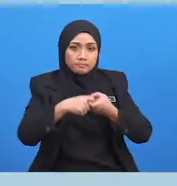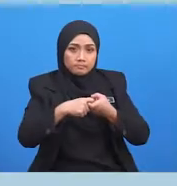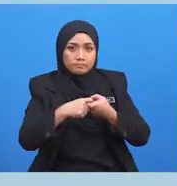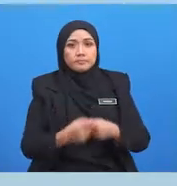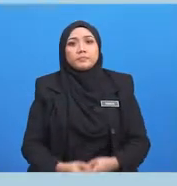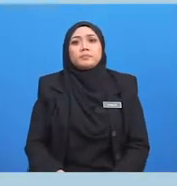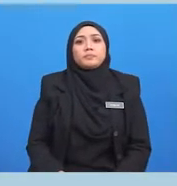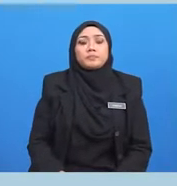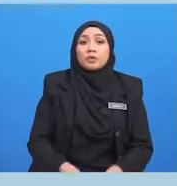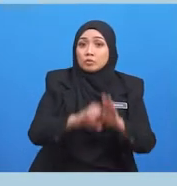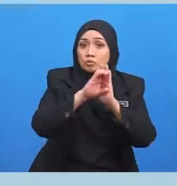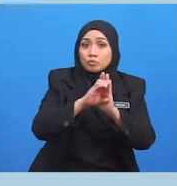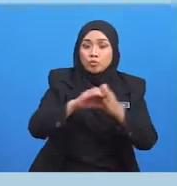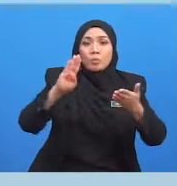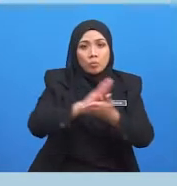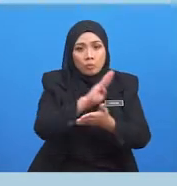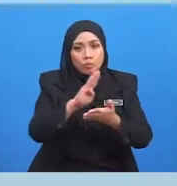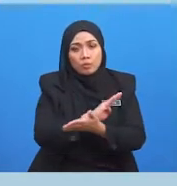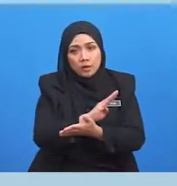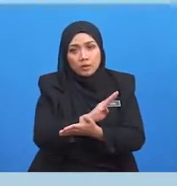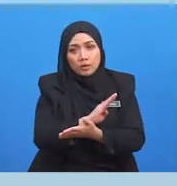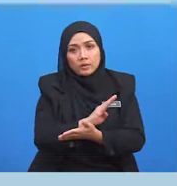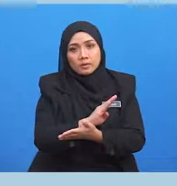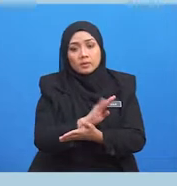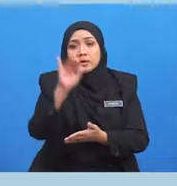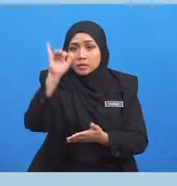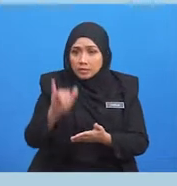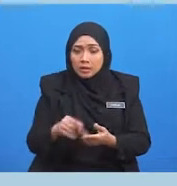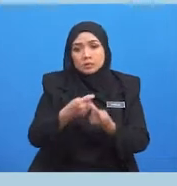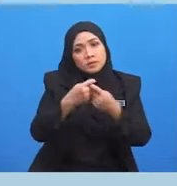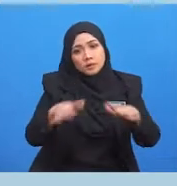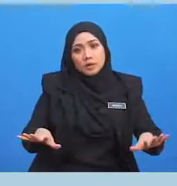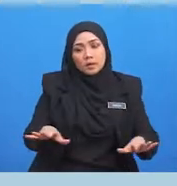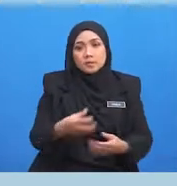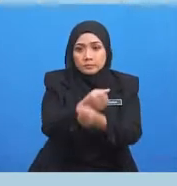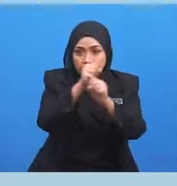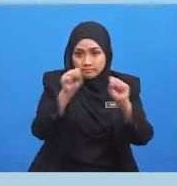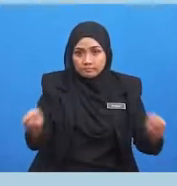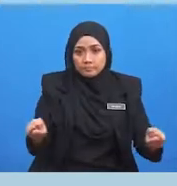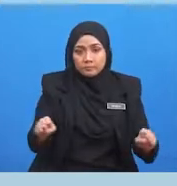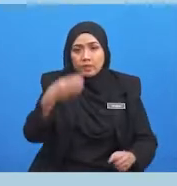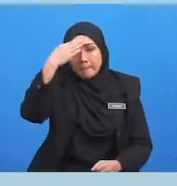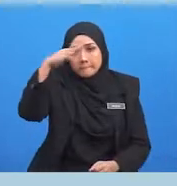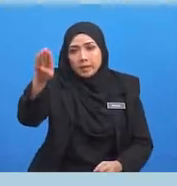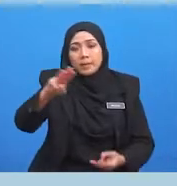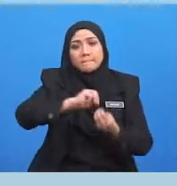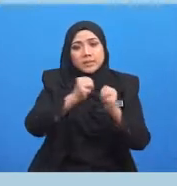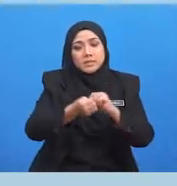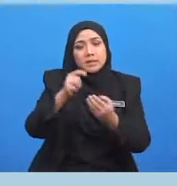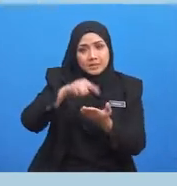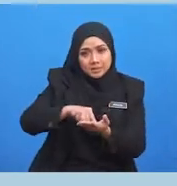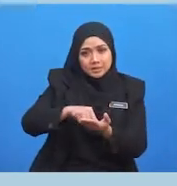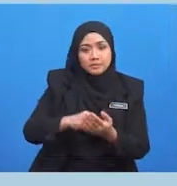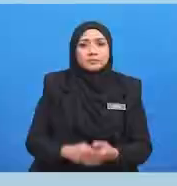Berikut merupakan satu contoh borang soal selidik yang telah disediakan bagi masalah